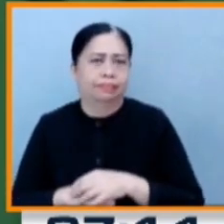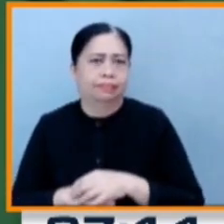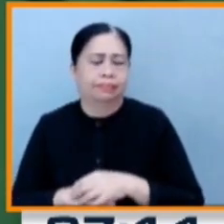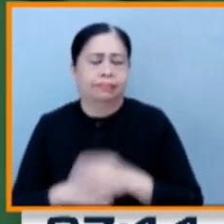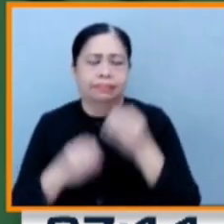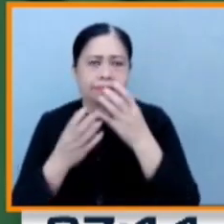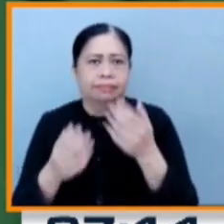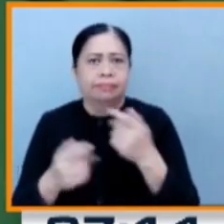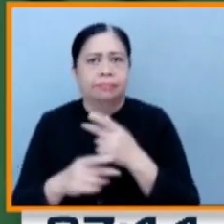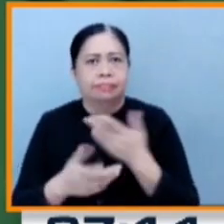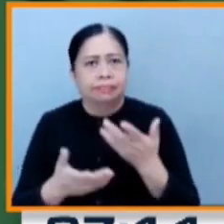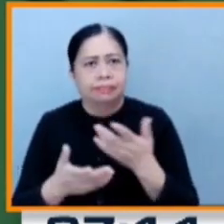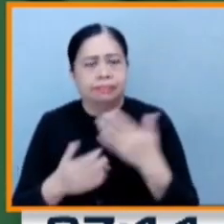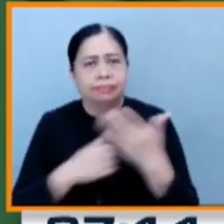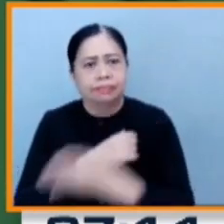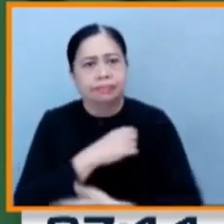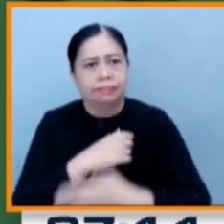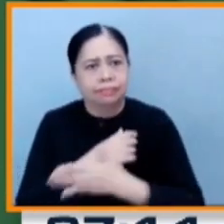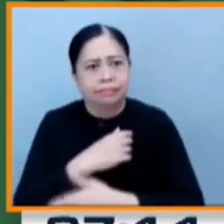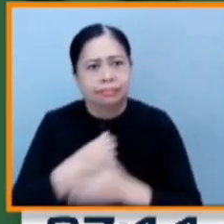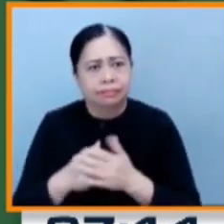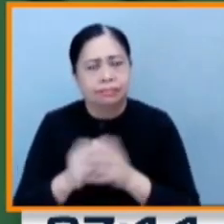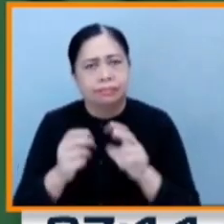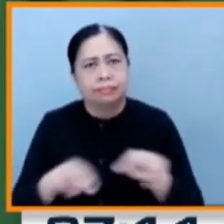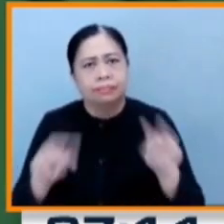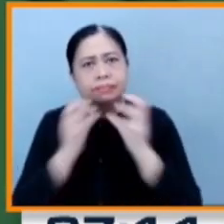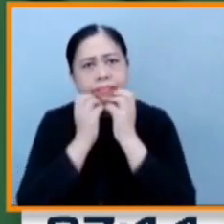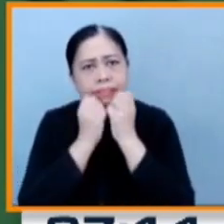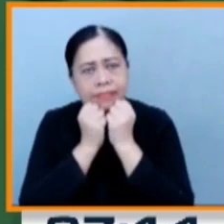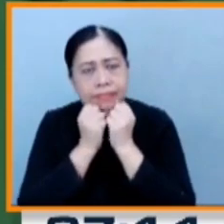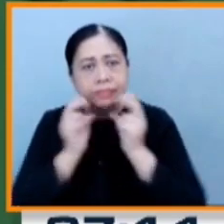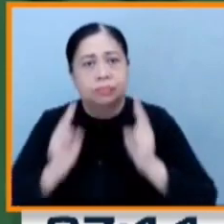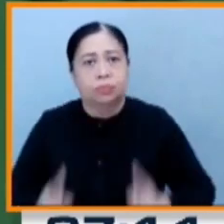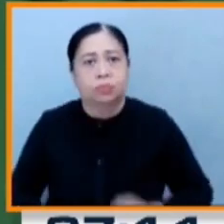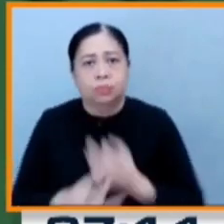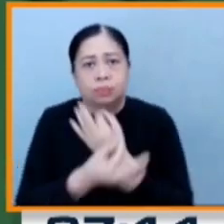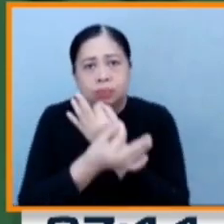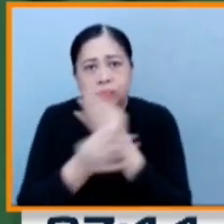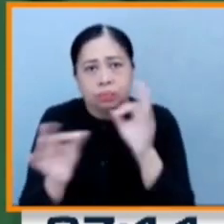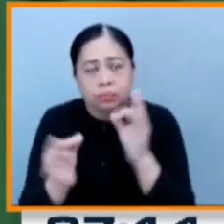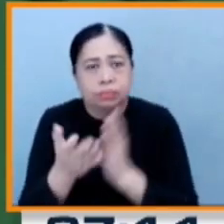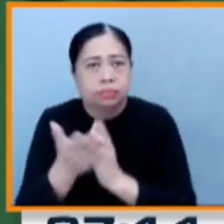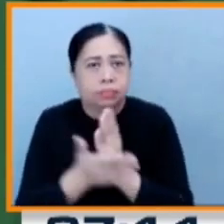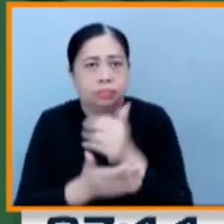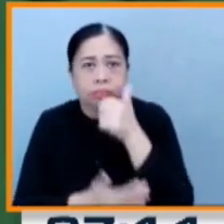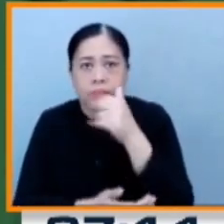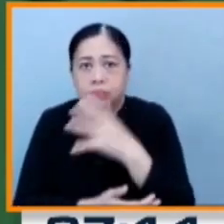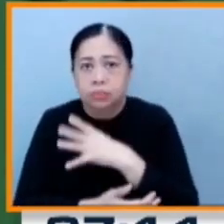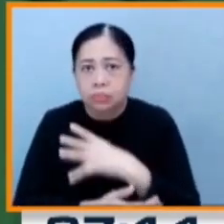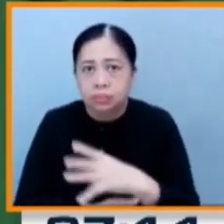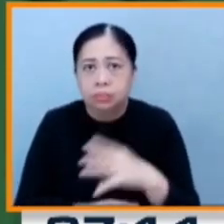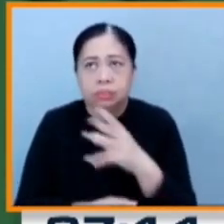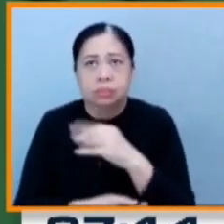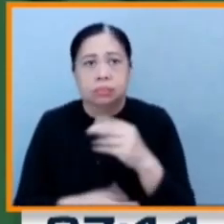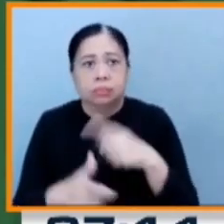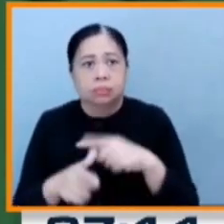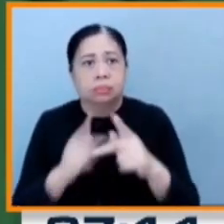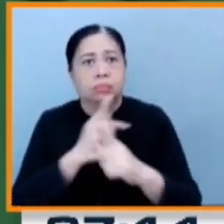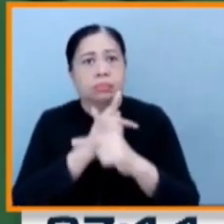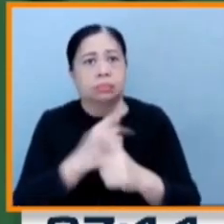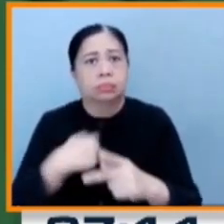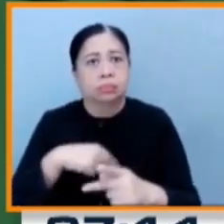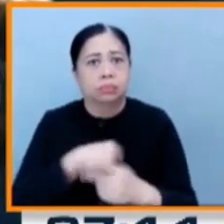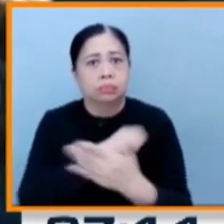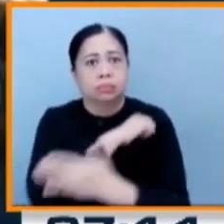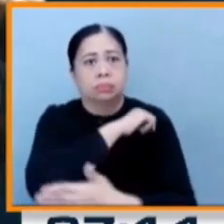a country that values human freedom, the rights of women, and then protect our country